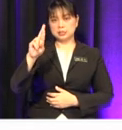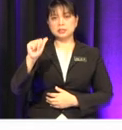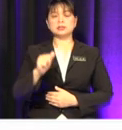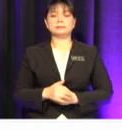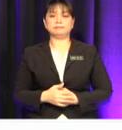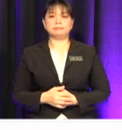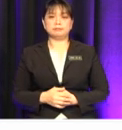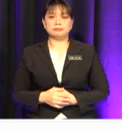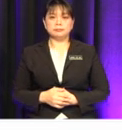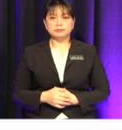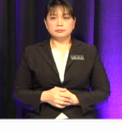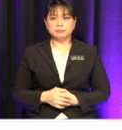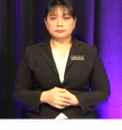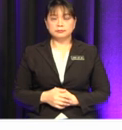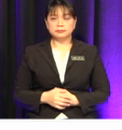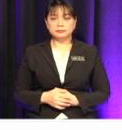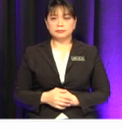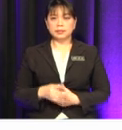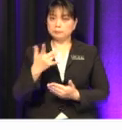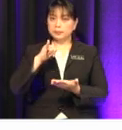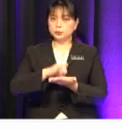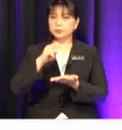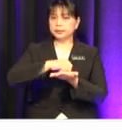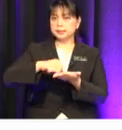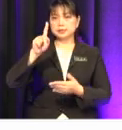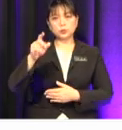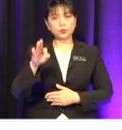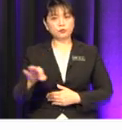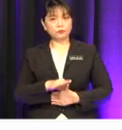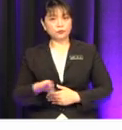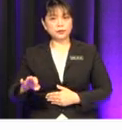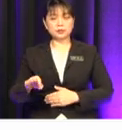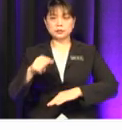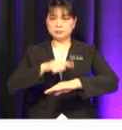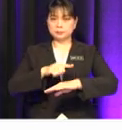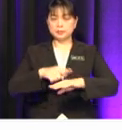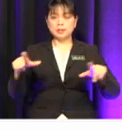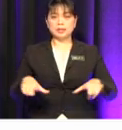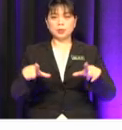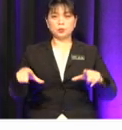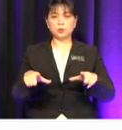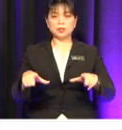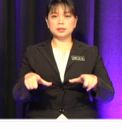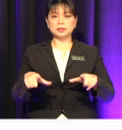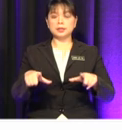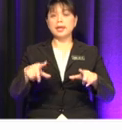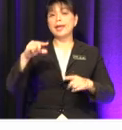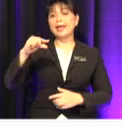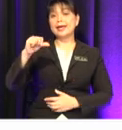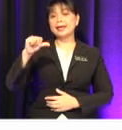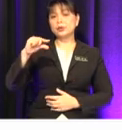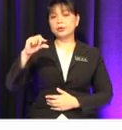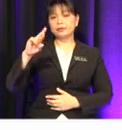Oke b nya tekan satu faktor semasa yang mempengaruhi perlakuan agresif Oke untuk yang ini